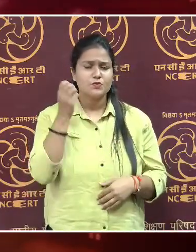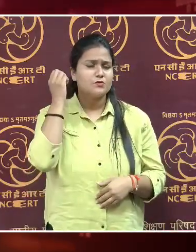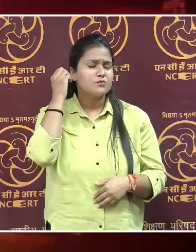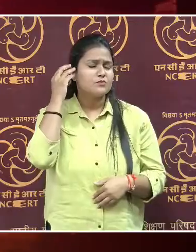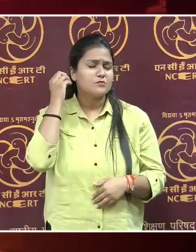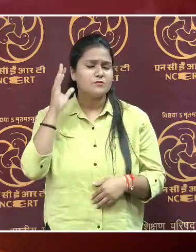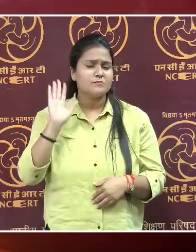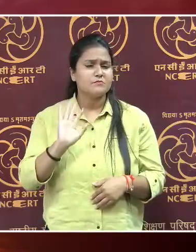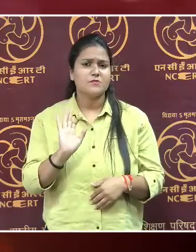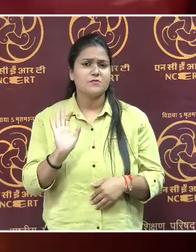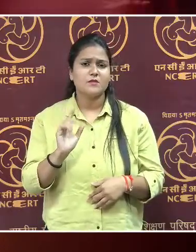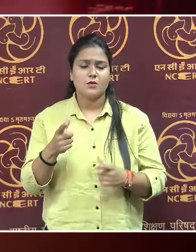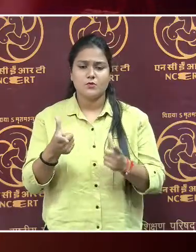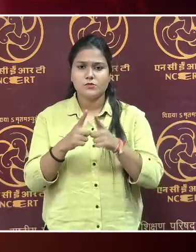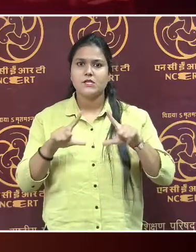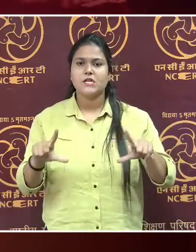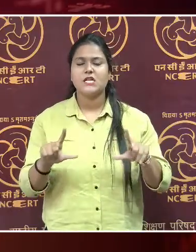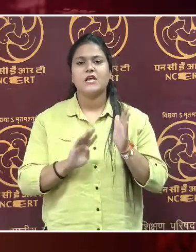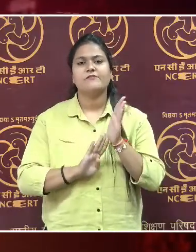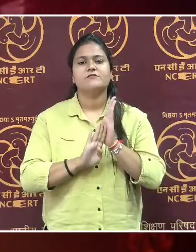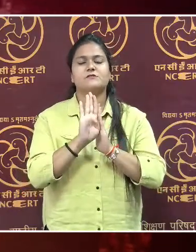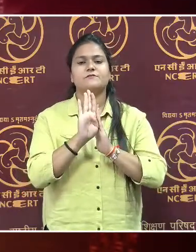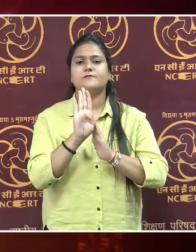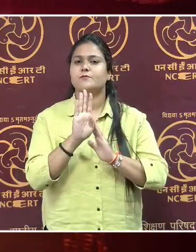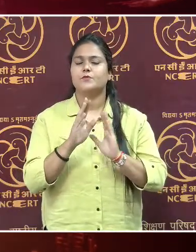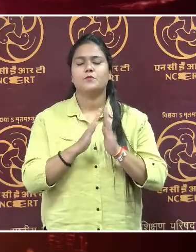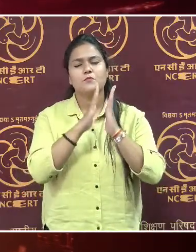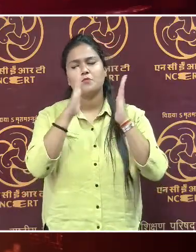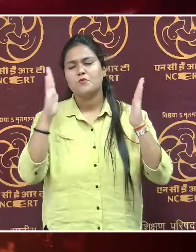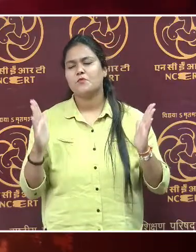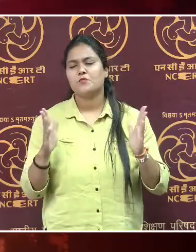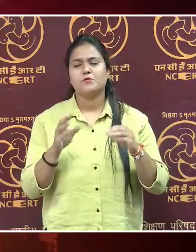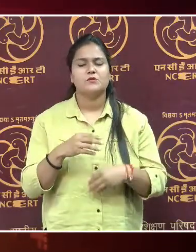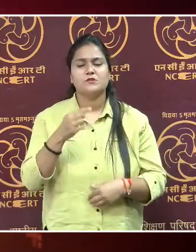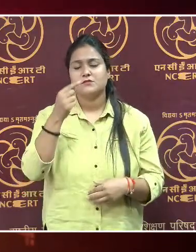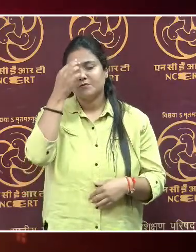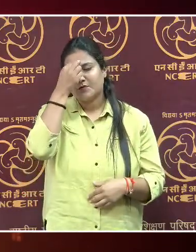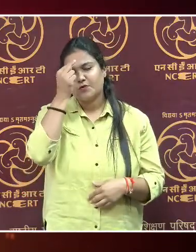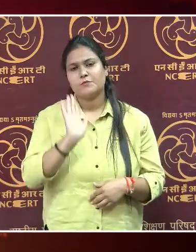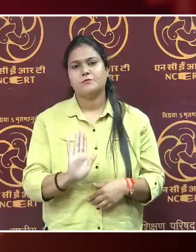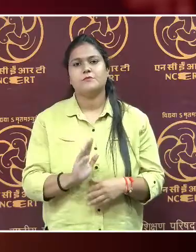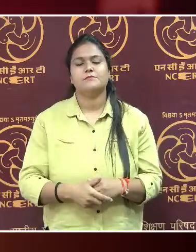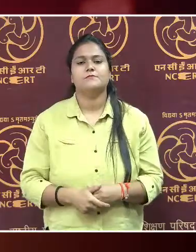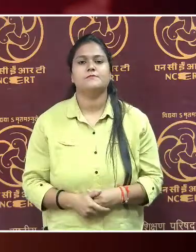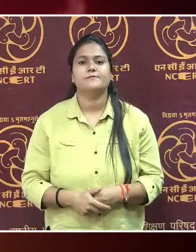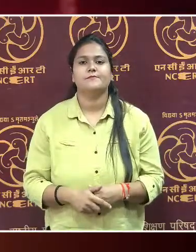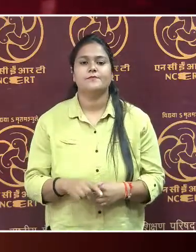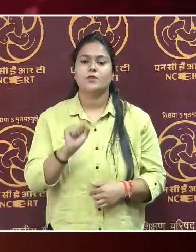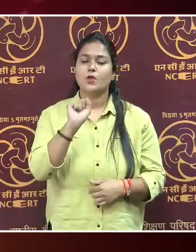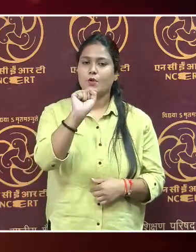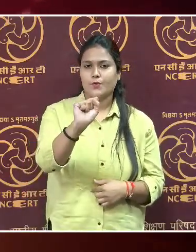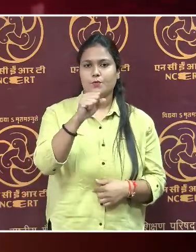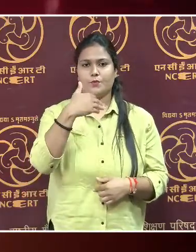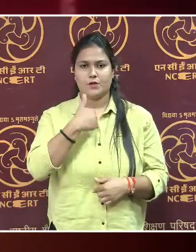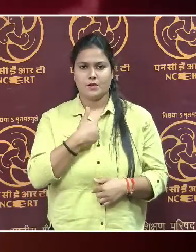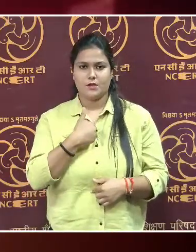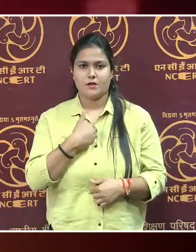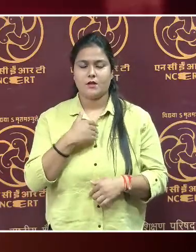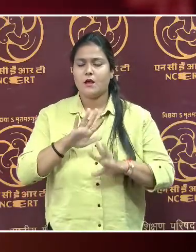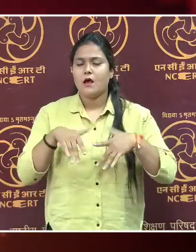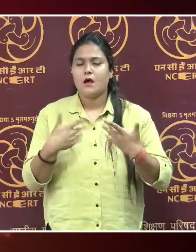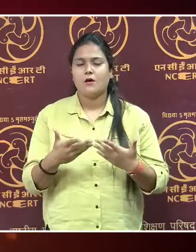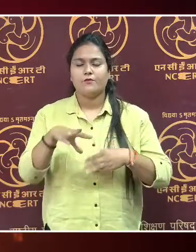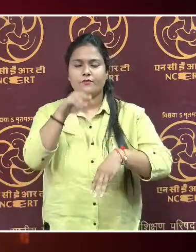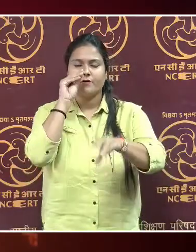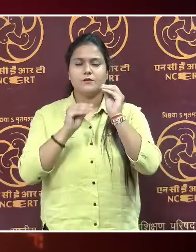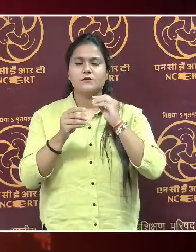विकास, उसका लैंग्वेज डेवलपमेंट में बहुत सारे कंसर्न्स एंड इश्यूज आते हैं। आप और मैं कैसे सीखते हैं भाषा? सुनकर।